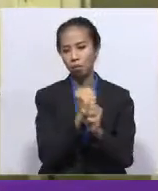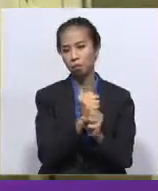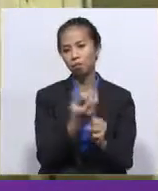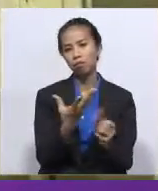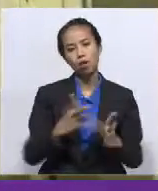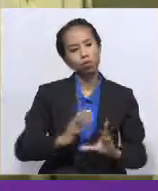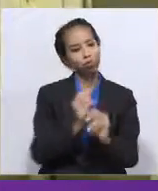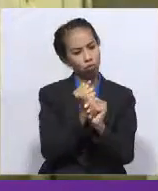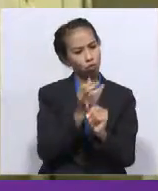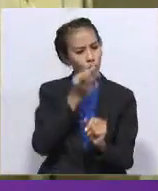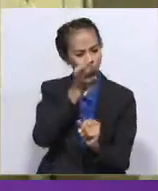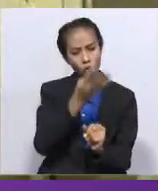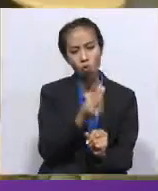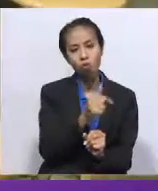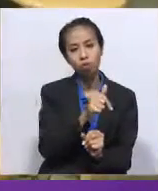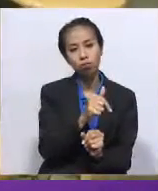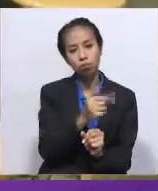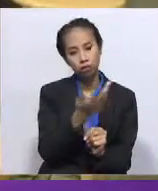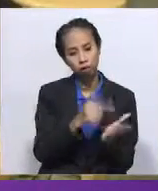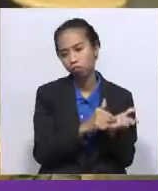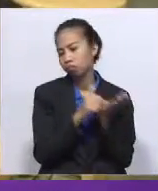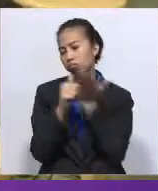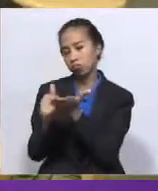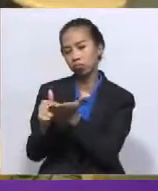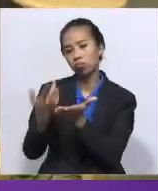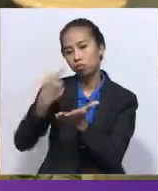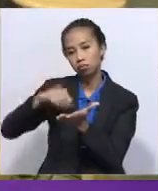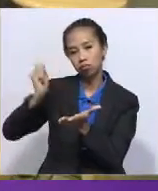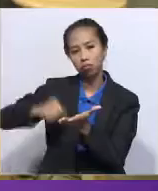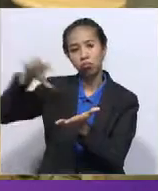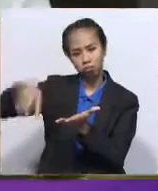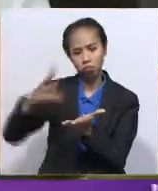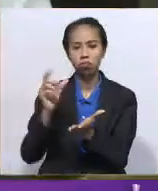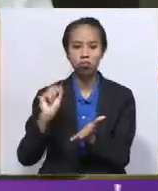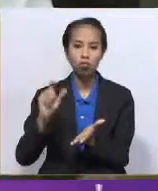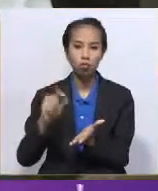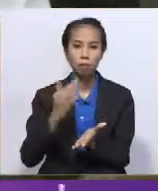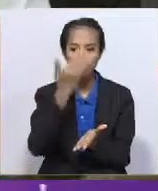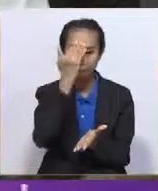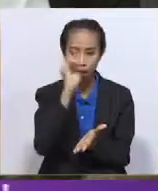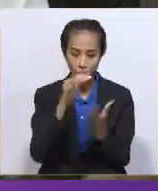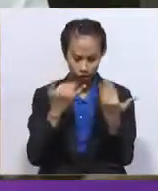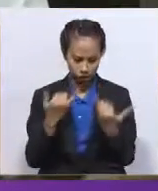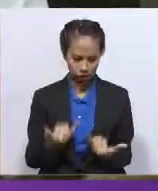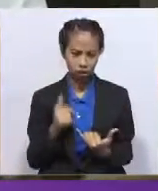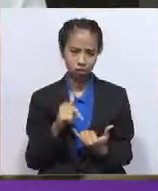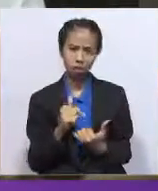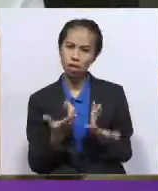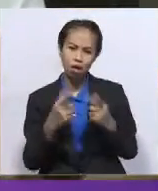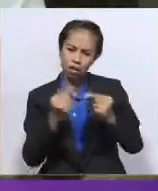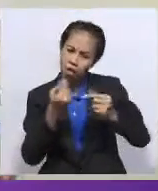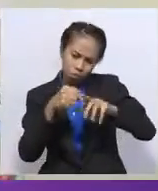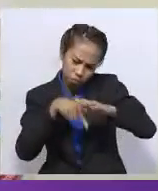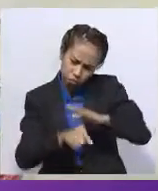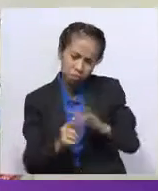เพื่อสรุปสำนวนพร้อมความเห็นไปยังอัยการและส่งฟ้องศาลอย่างรวดเร็วเพราะมองว่าคดีดังกล่าวไม่ได้ซับซ้อนร